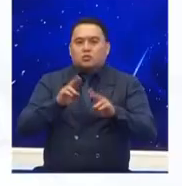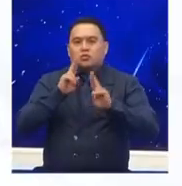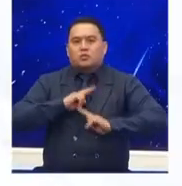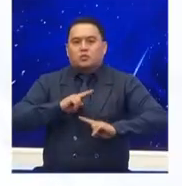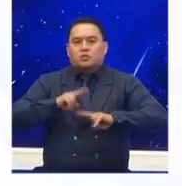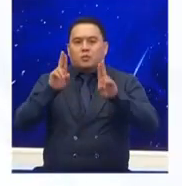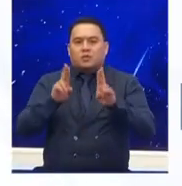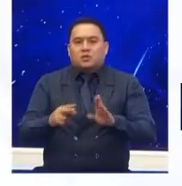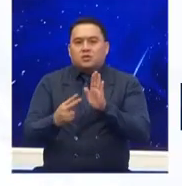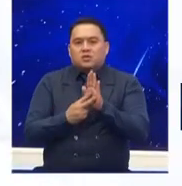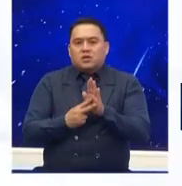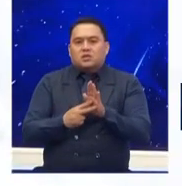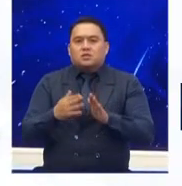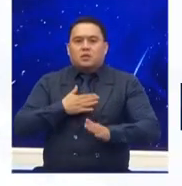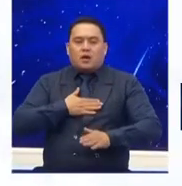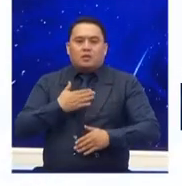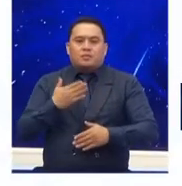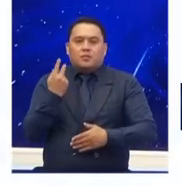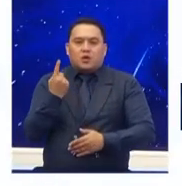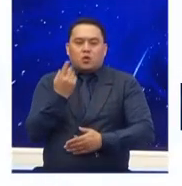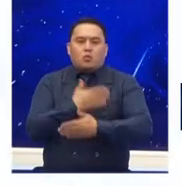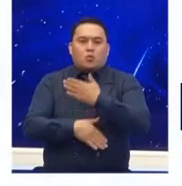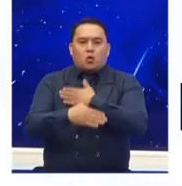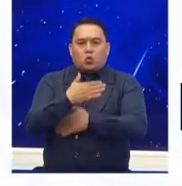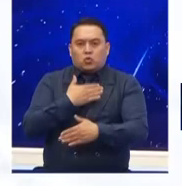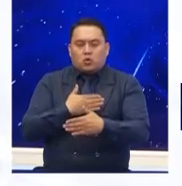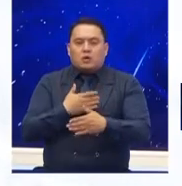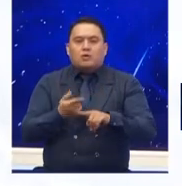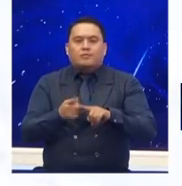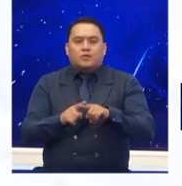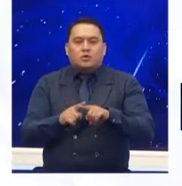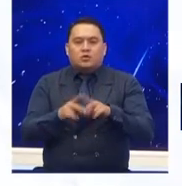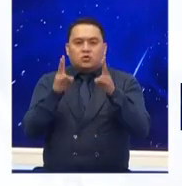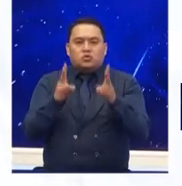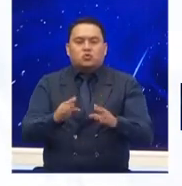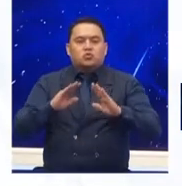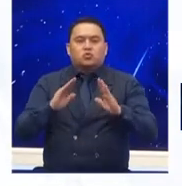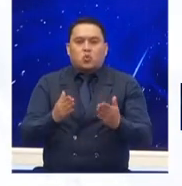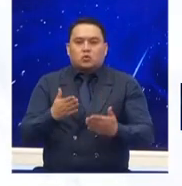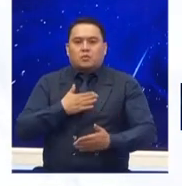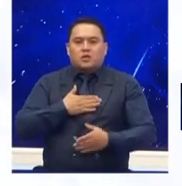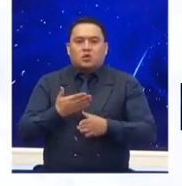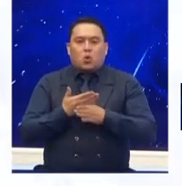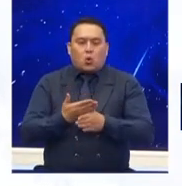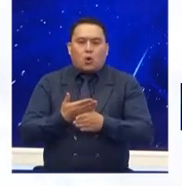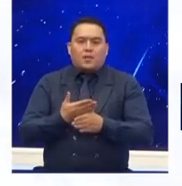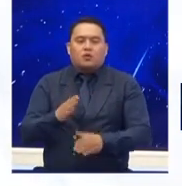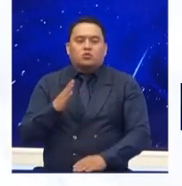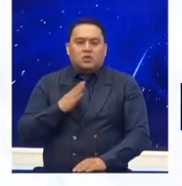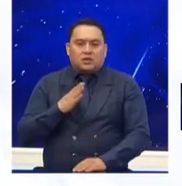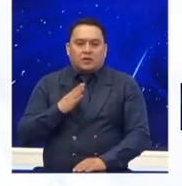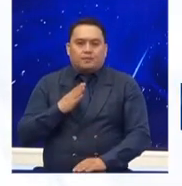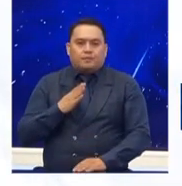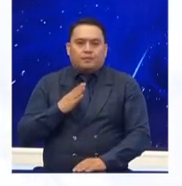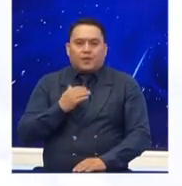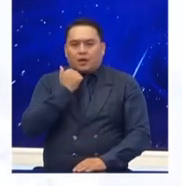8 балам бар, 1 балам мүгедек. Төтенше жағдай Немінесе бізге көмек көрсетіп жатыр.